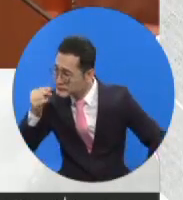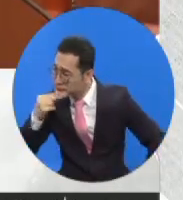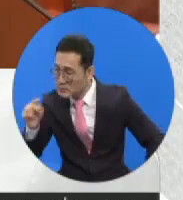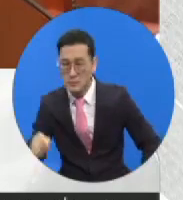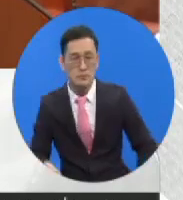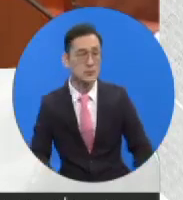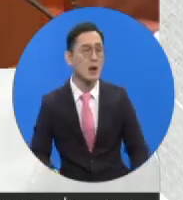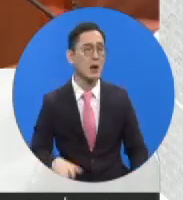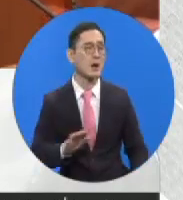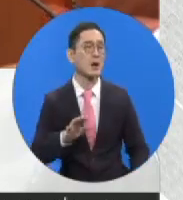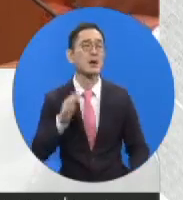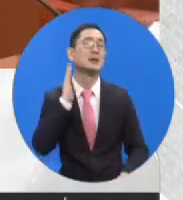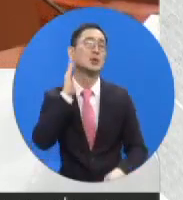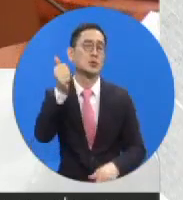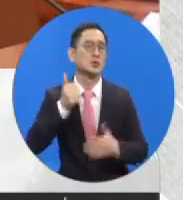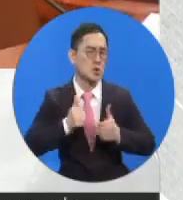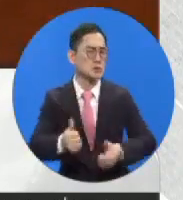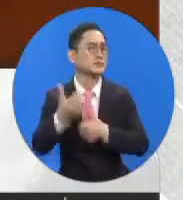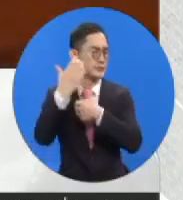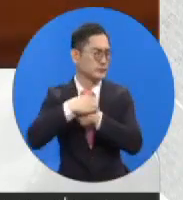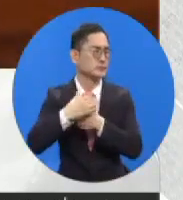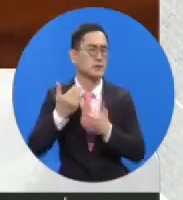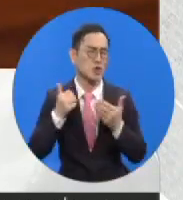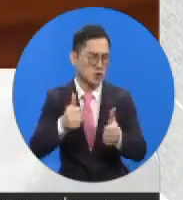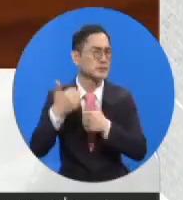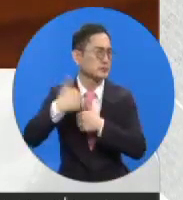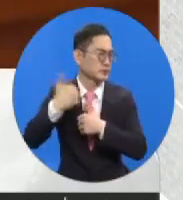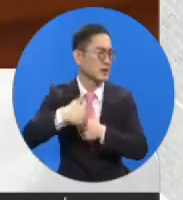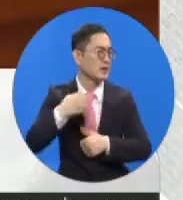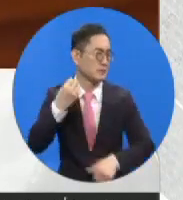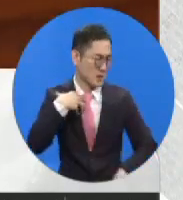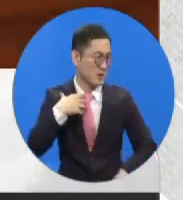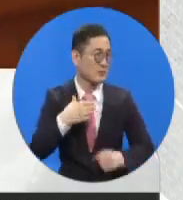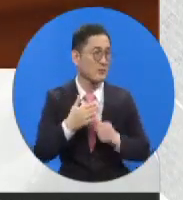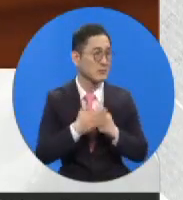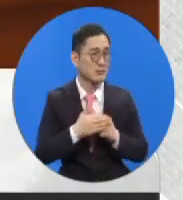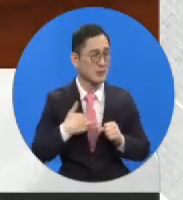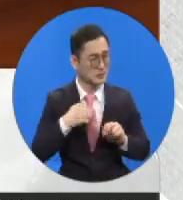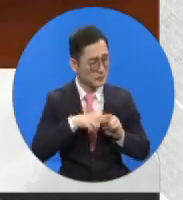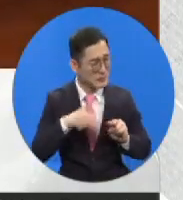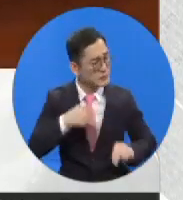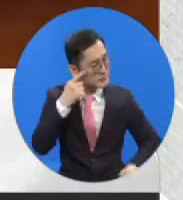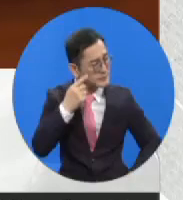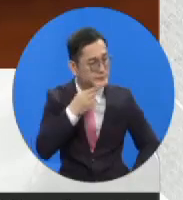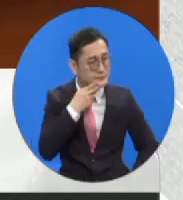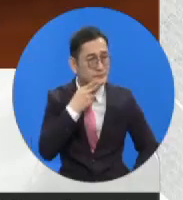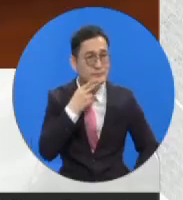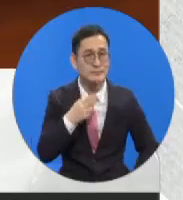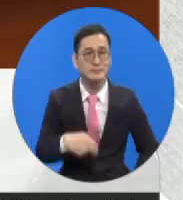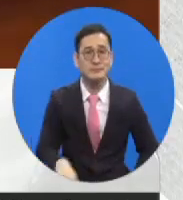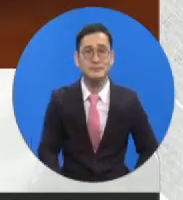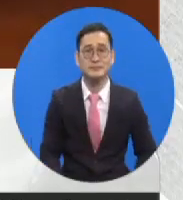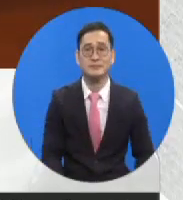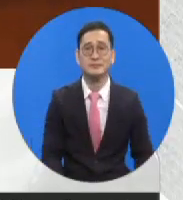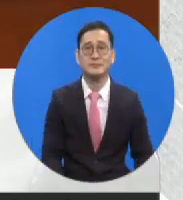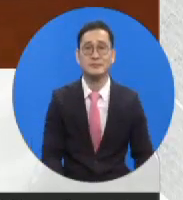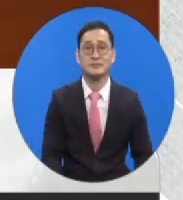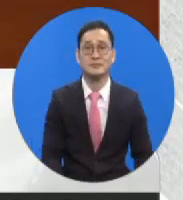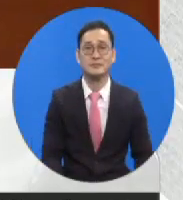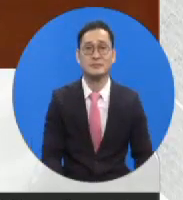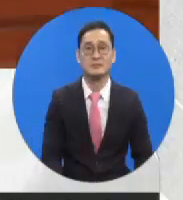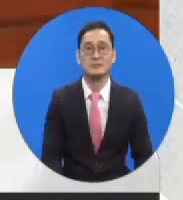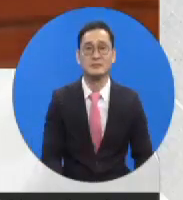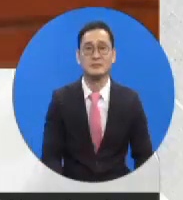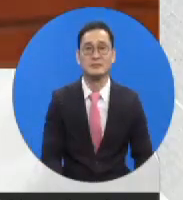잘 모르지만 적절한 메신저를 통해서 그런 메시지가 왔다. 그러니까 청와대도 사실 누구도 확인하기가 쉽지 않죠. 대통령